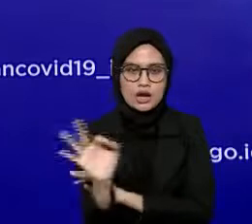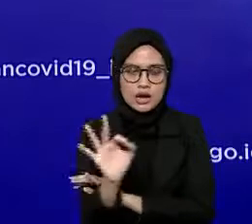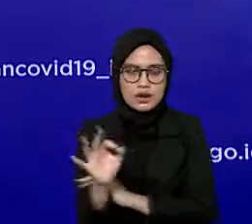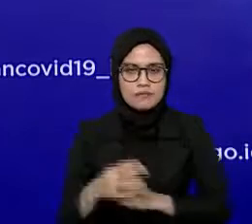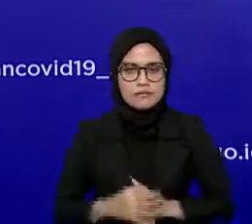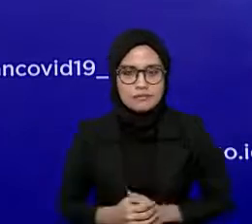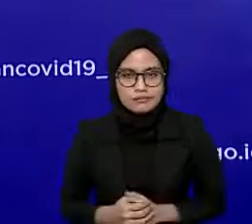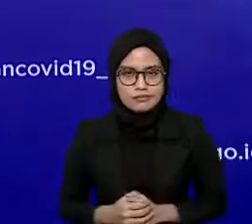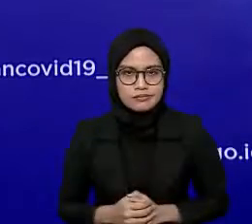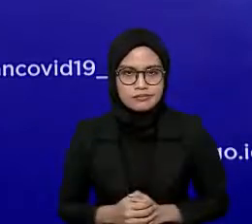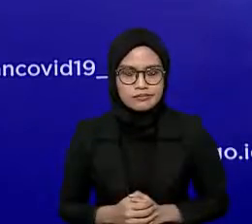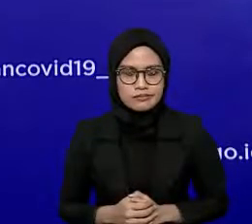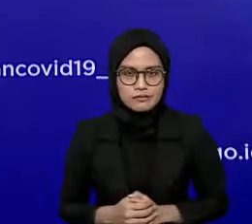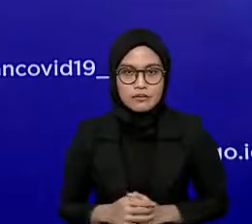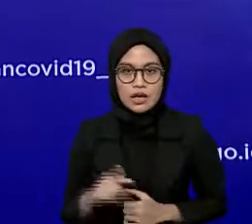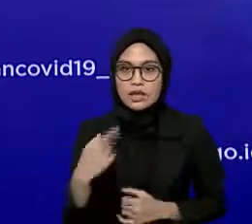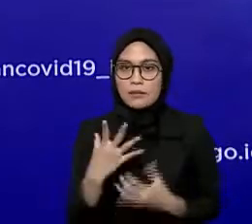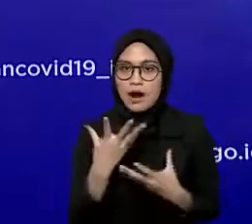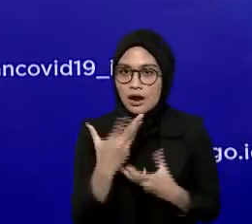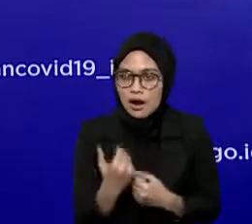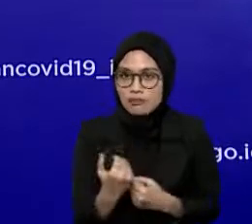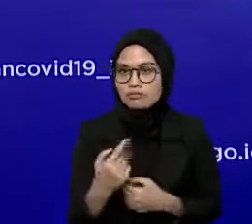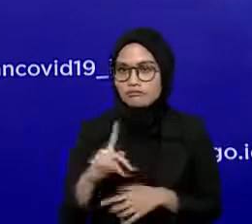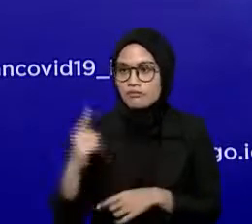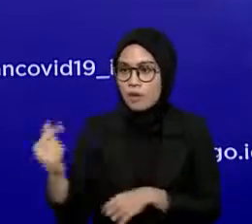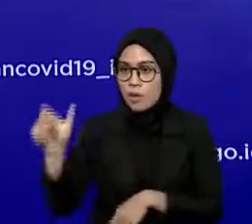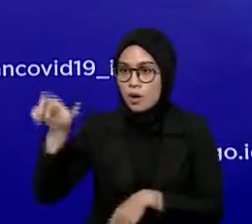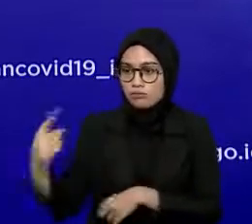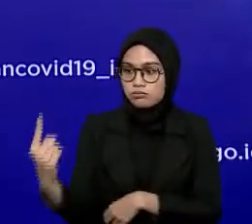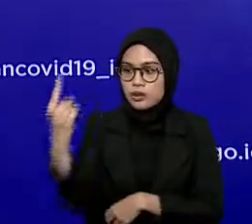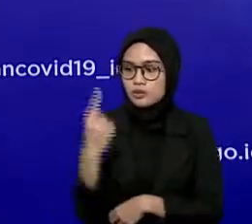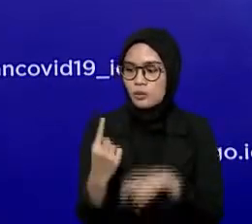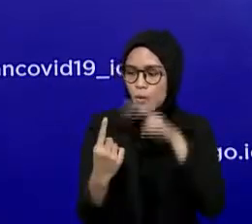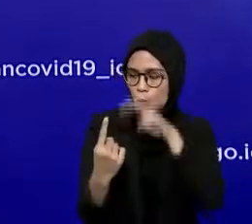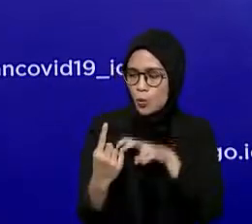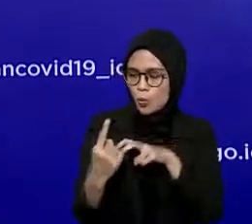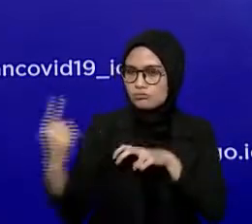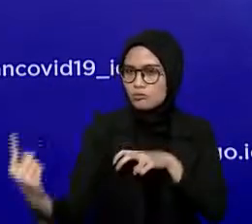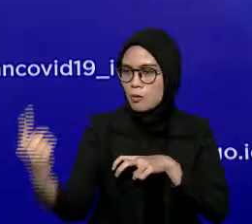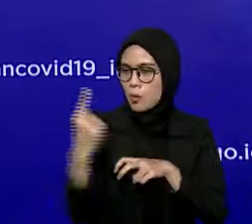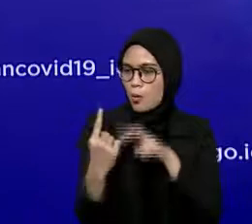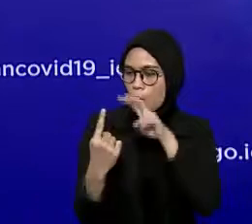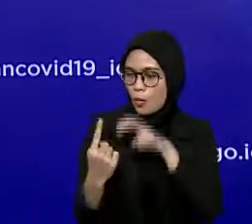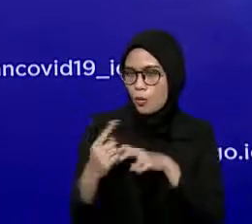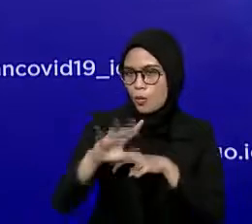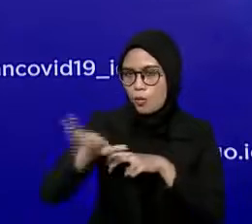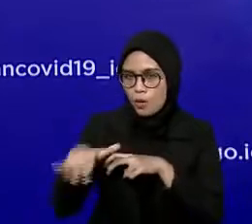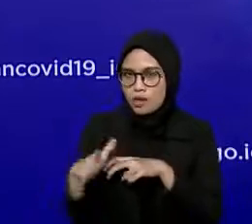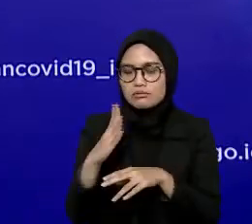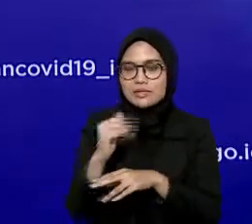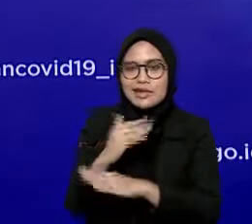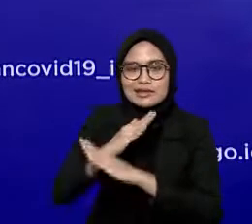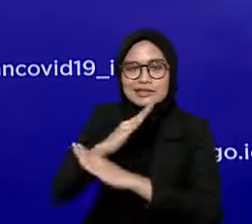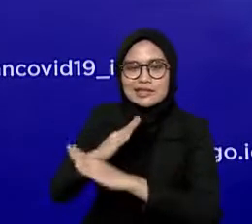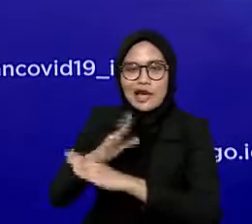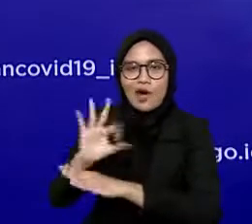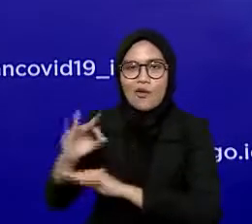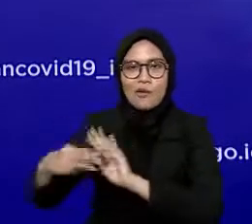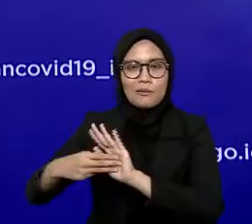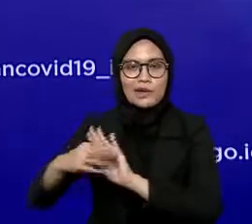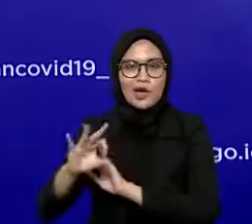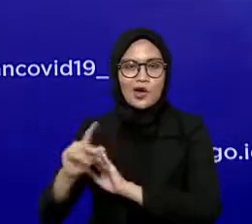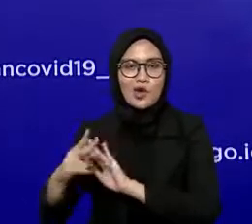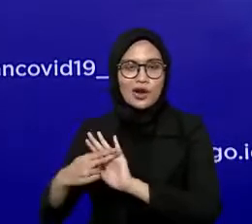kemarin dapat membendung importasi varian ini. Pemerintah berkomitmen akan